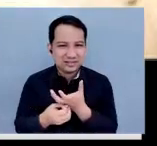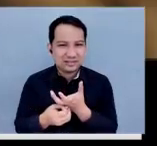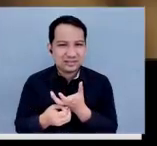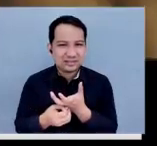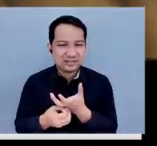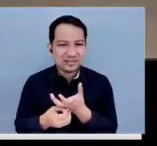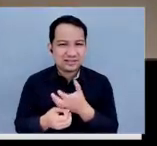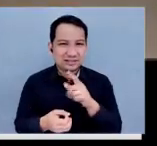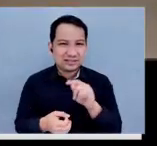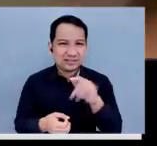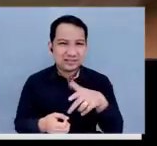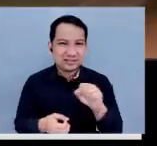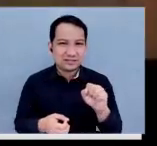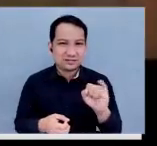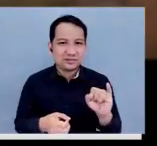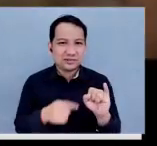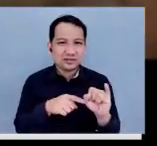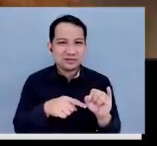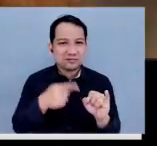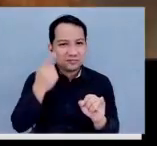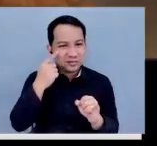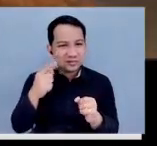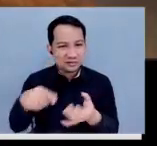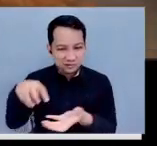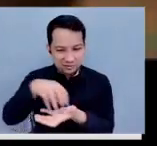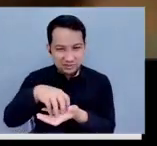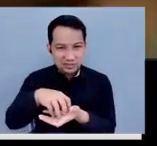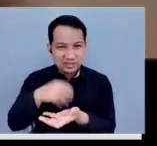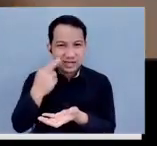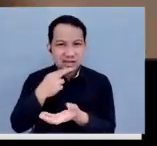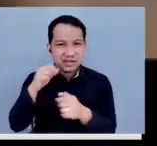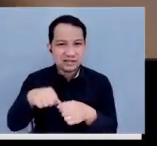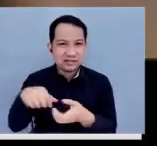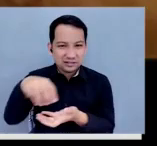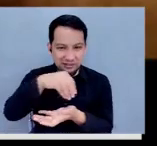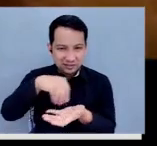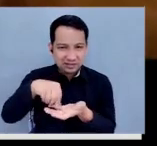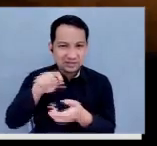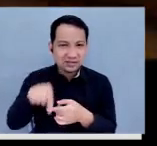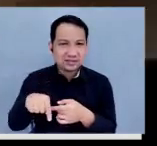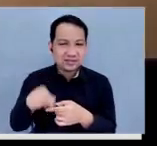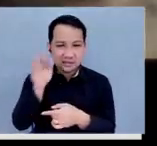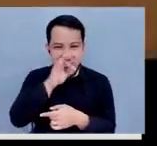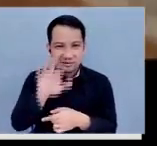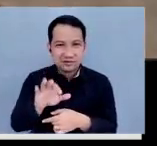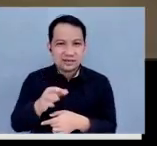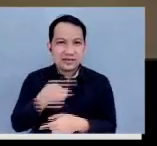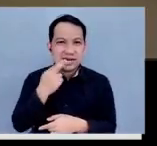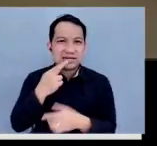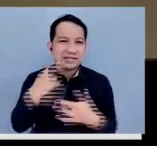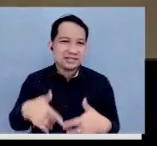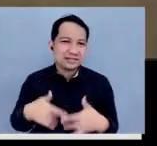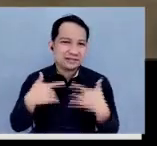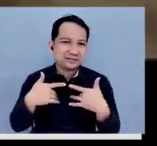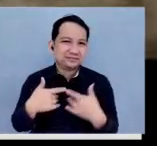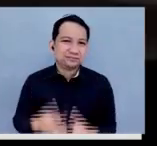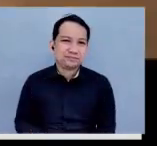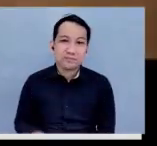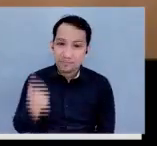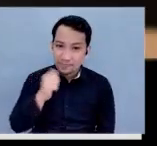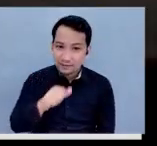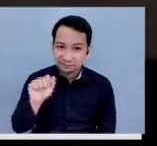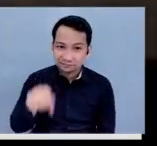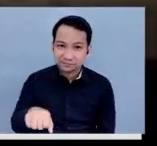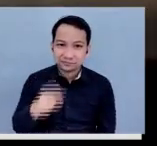Okay. So, kung ano yung pwede nyo ilagay sa rice. Okay. So, parang syempre sa Philippines, rice is life. Rice is so, life. So, anything naman, pwede dun sa